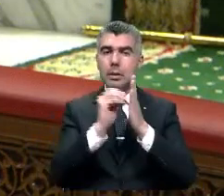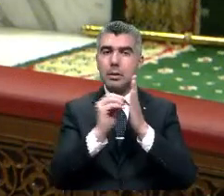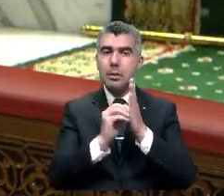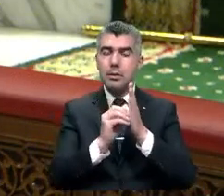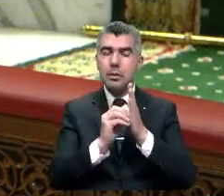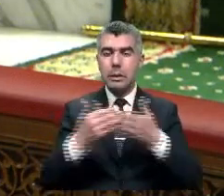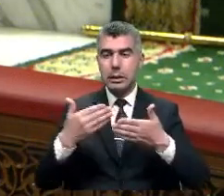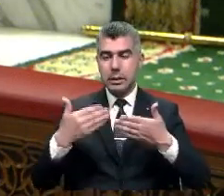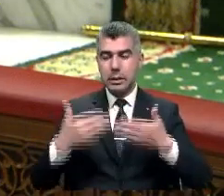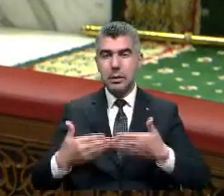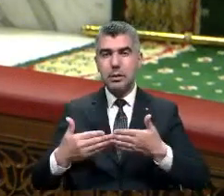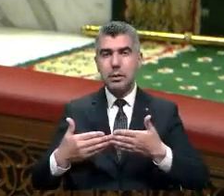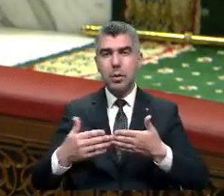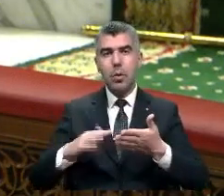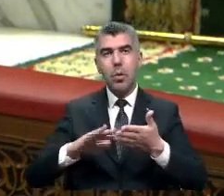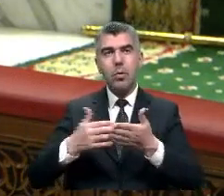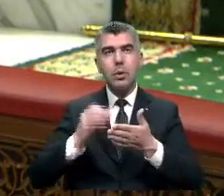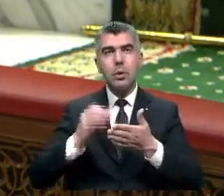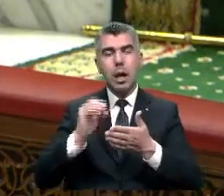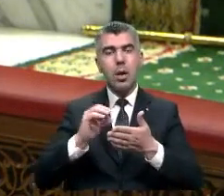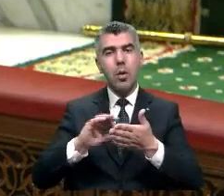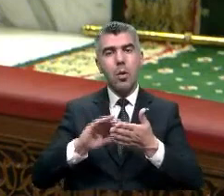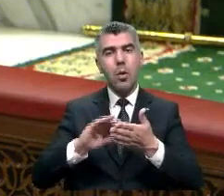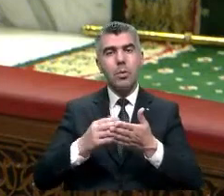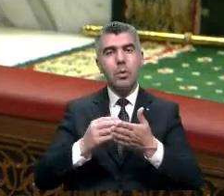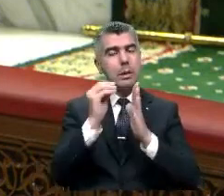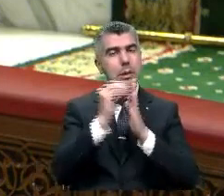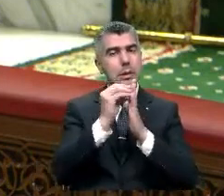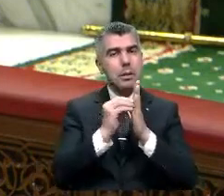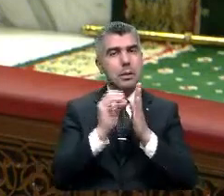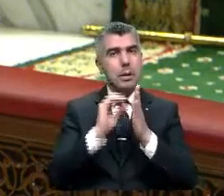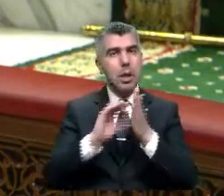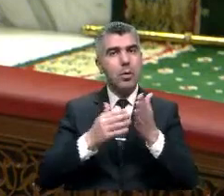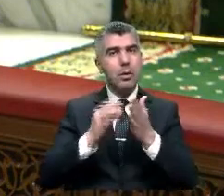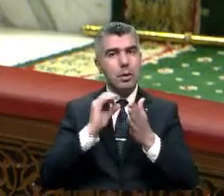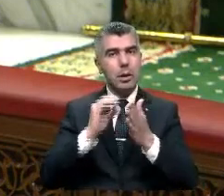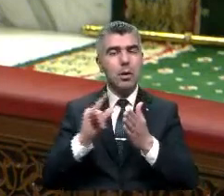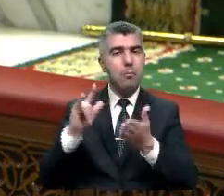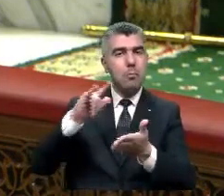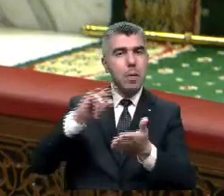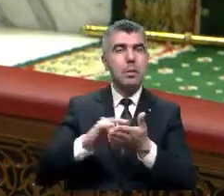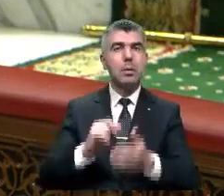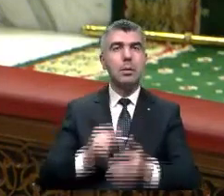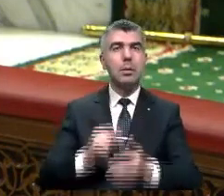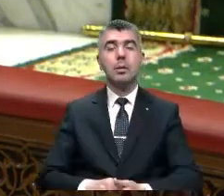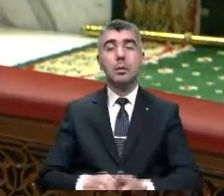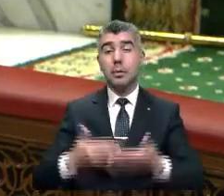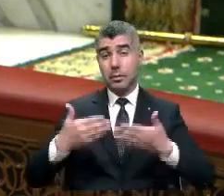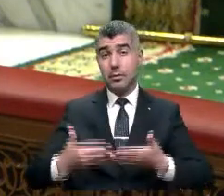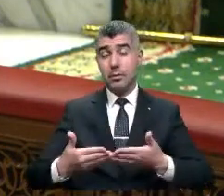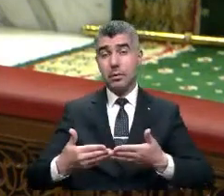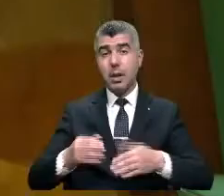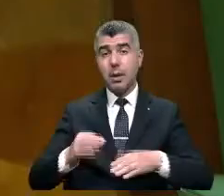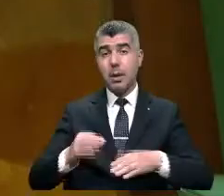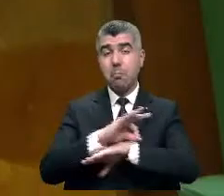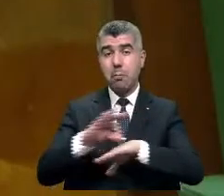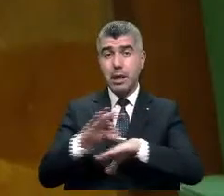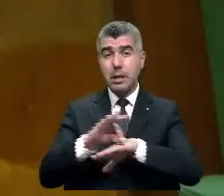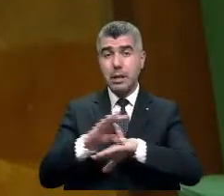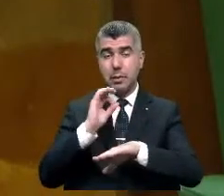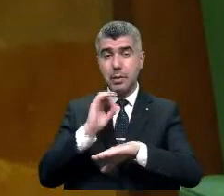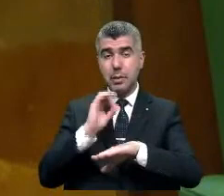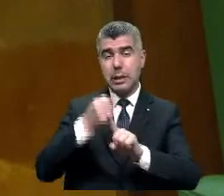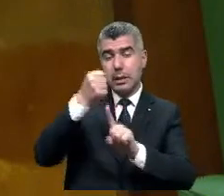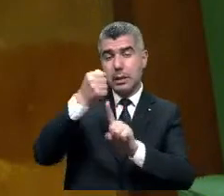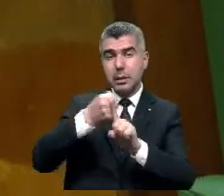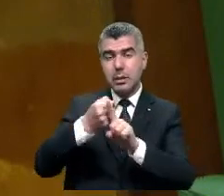على المدين القصير والمتوسط حسب الحاجيات المرتبطه بالطبع بحركه النقل الجوي. حاليا المكتب تيعكف على مواصله